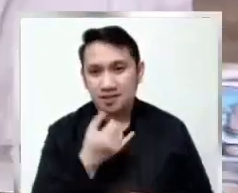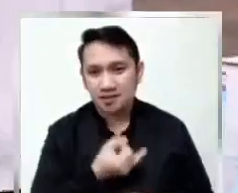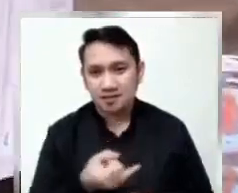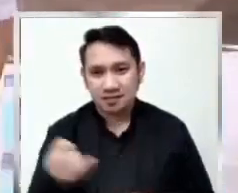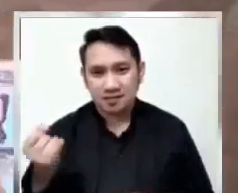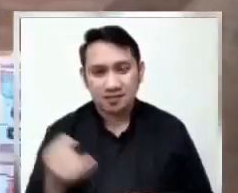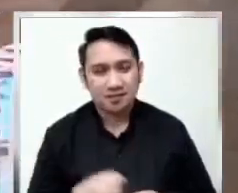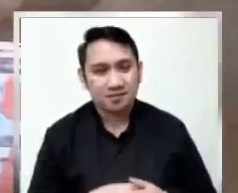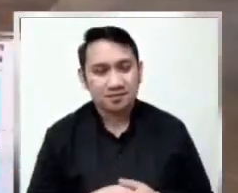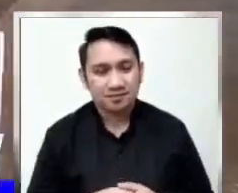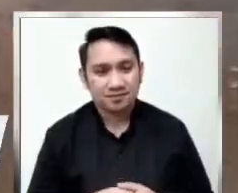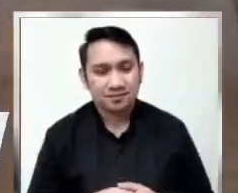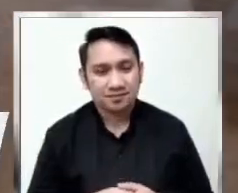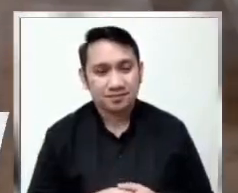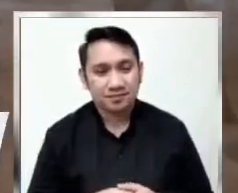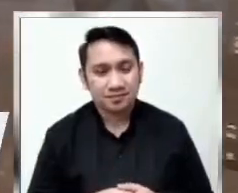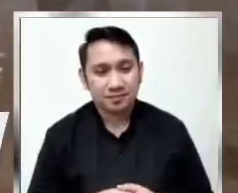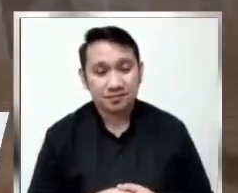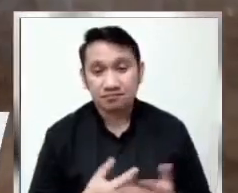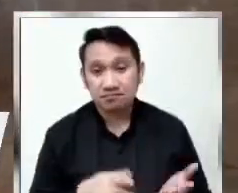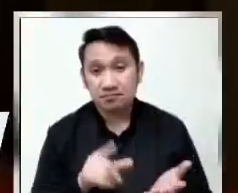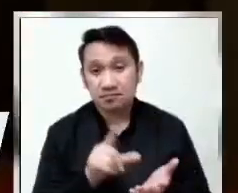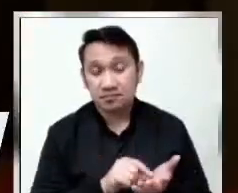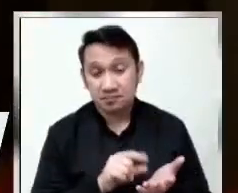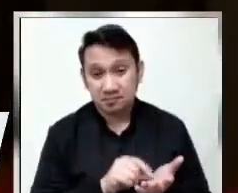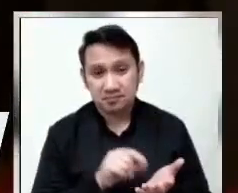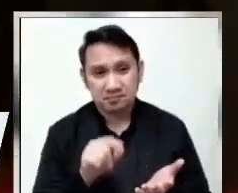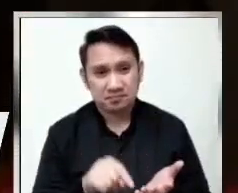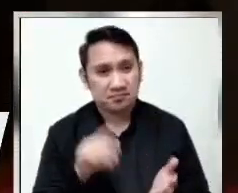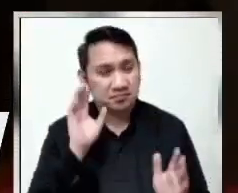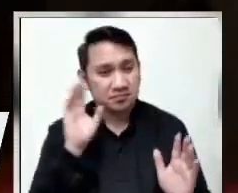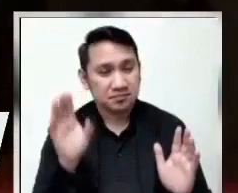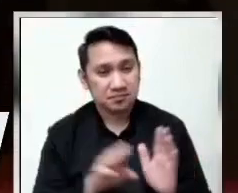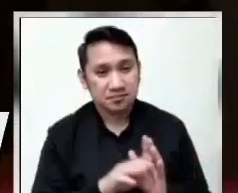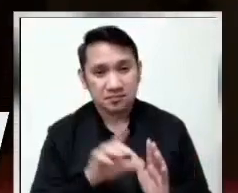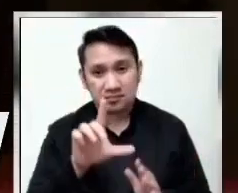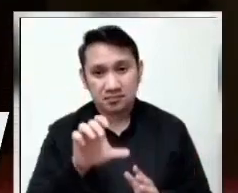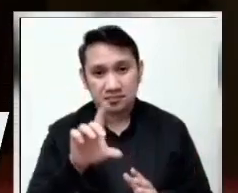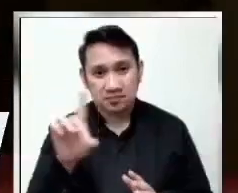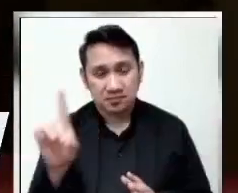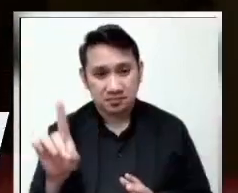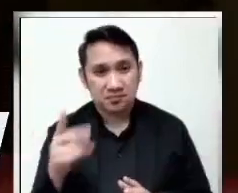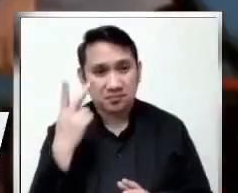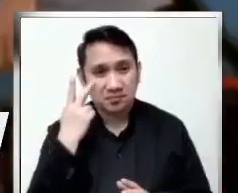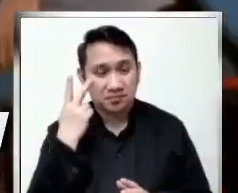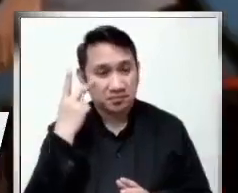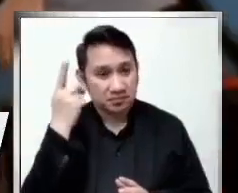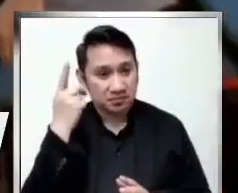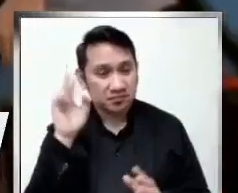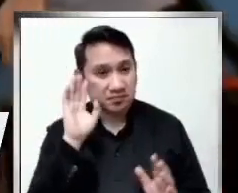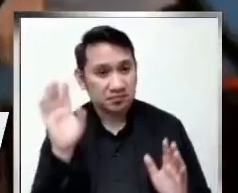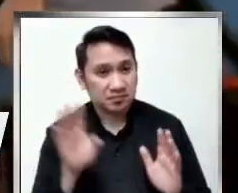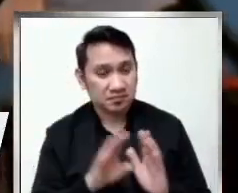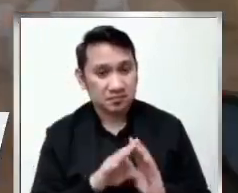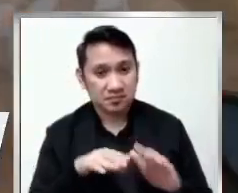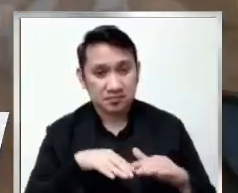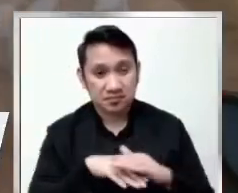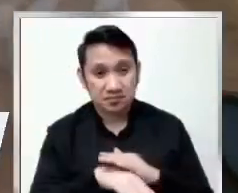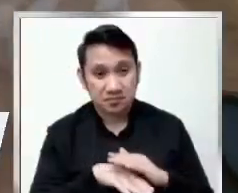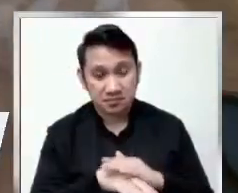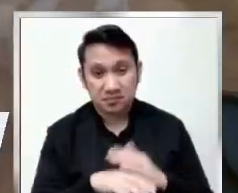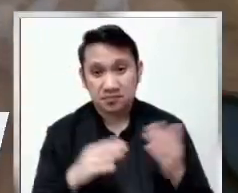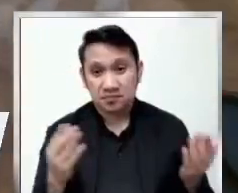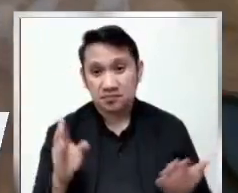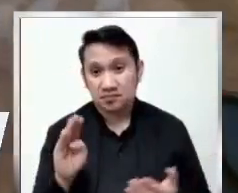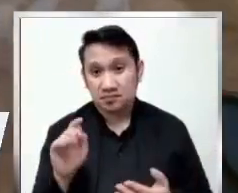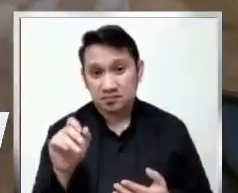Sa halip na printed na litrato ng mga kongresista, LED billboard na ang sasalubong sa mga papasok sa session hall ng batasan sa